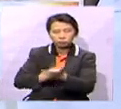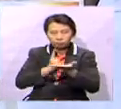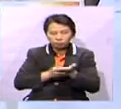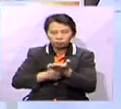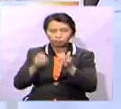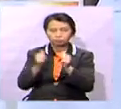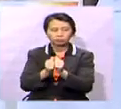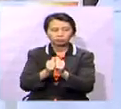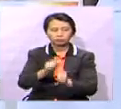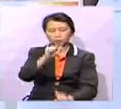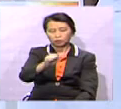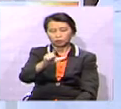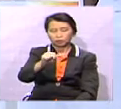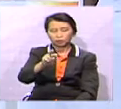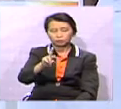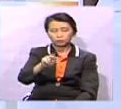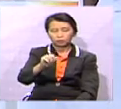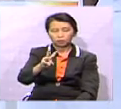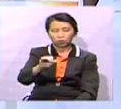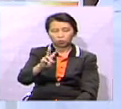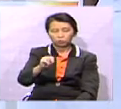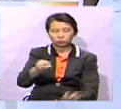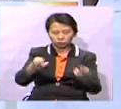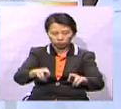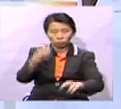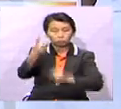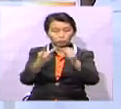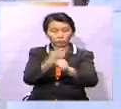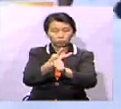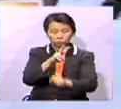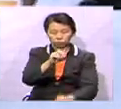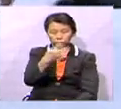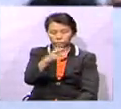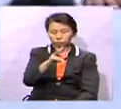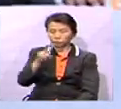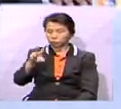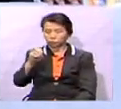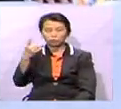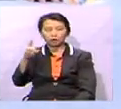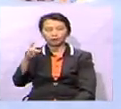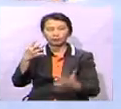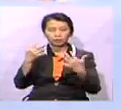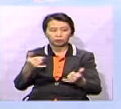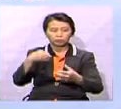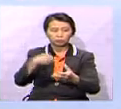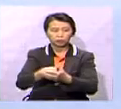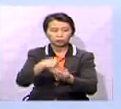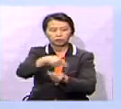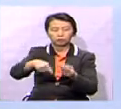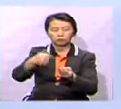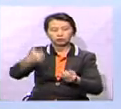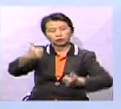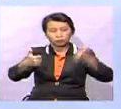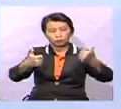perbincangan bersama A. Lavarasan berhubung kontrak 2 tahun 2017-2018 kini dalam situasi